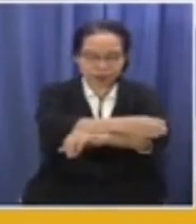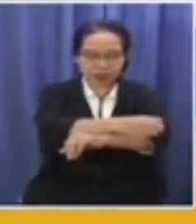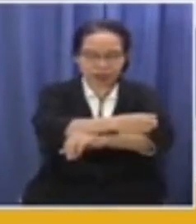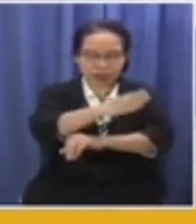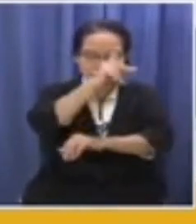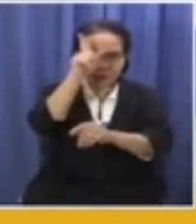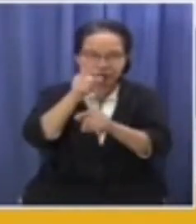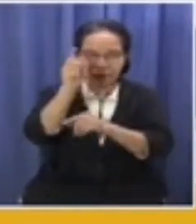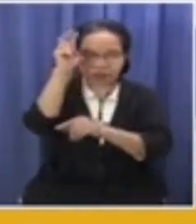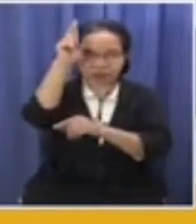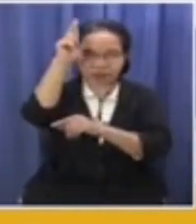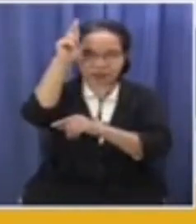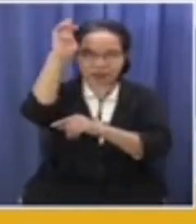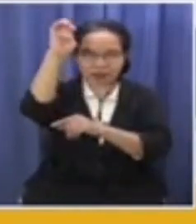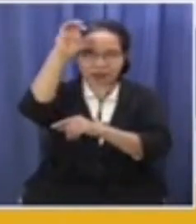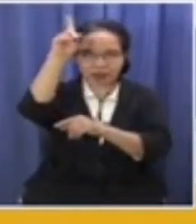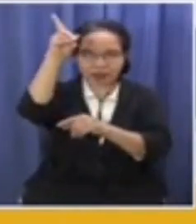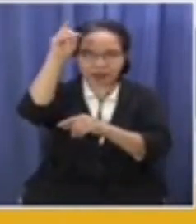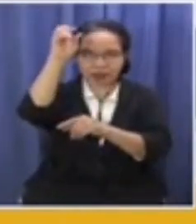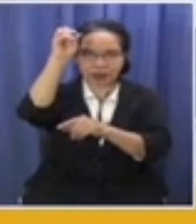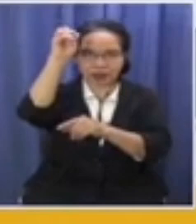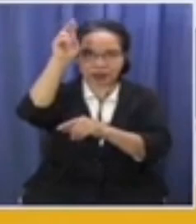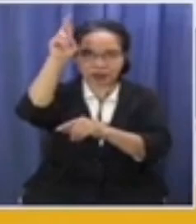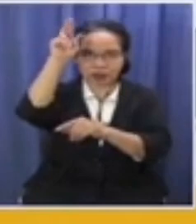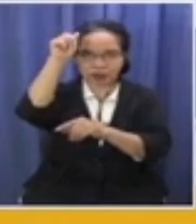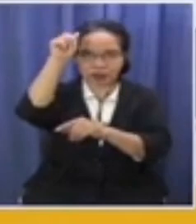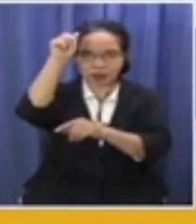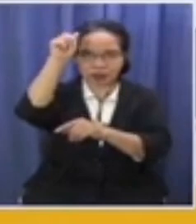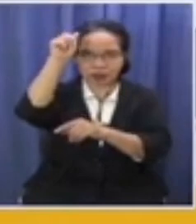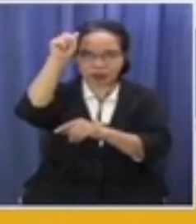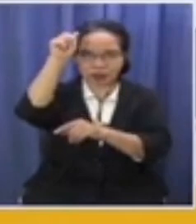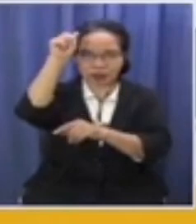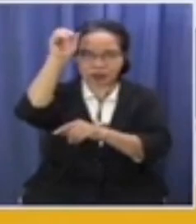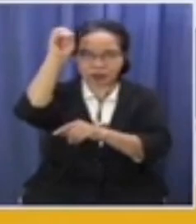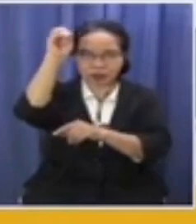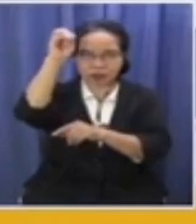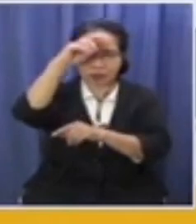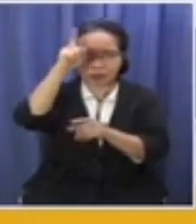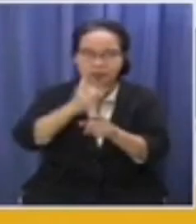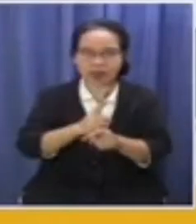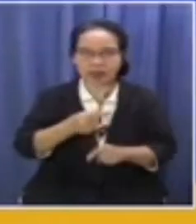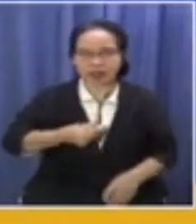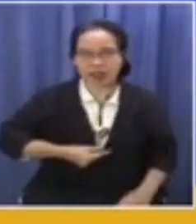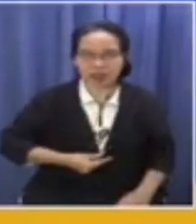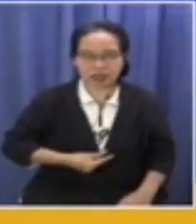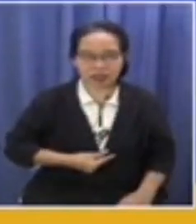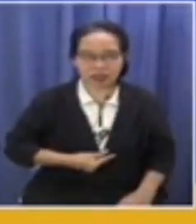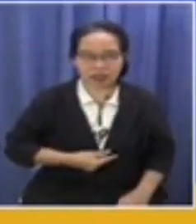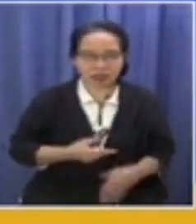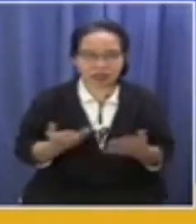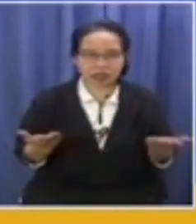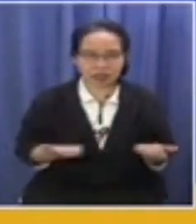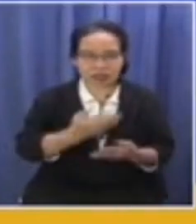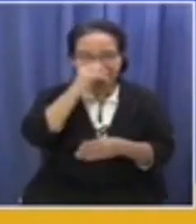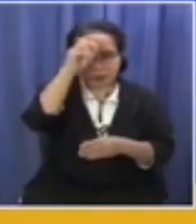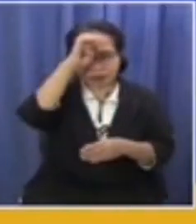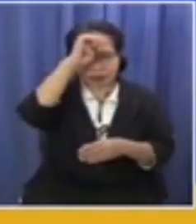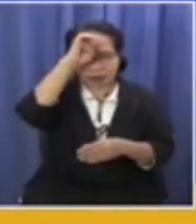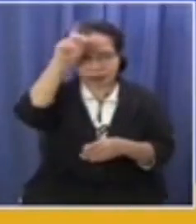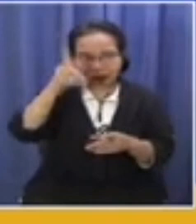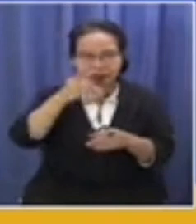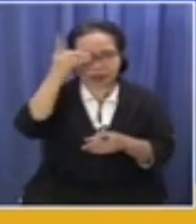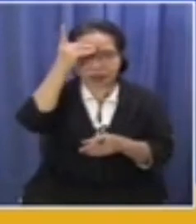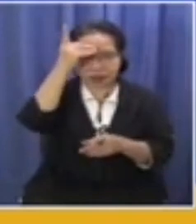si kapatid na Rick eres at kapatid na Rolan o Campo kasama ng ating mga panauhin go ahead Bataan please narito po kapatid na